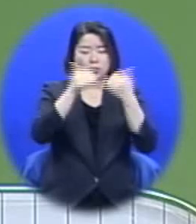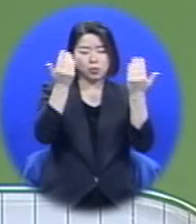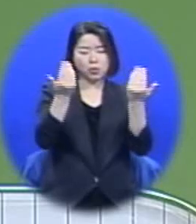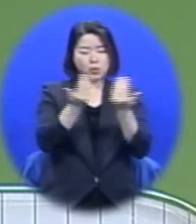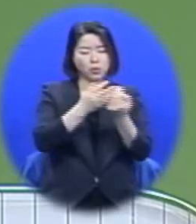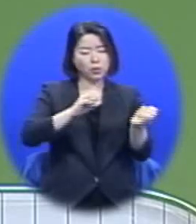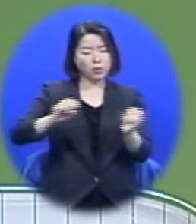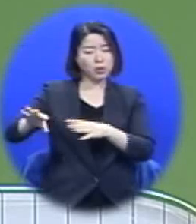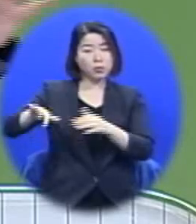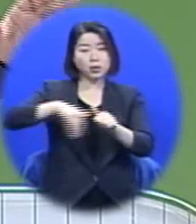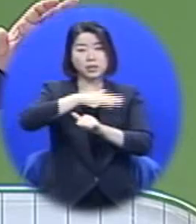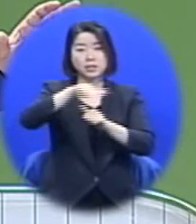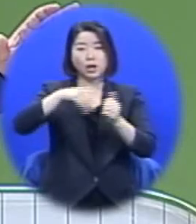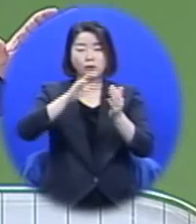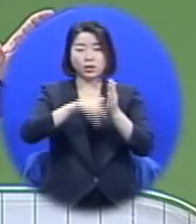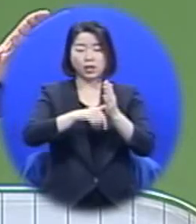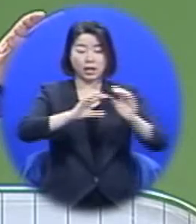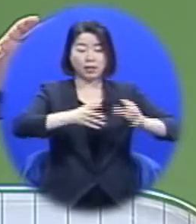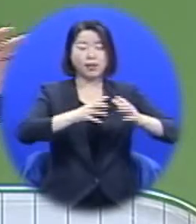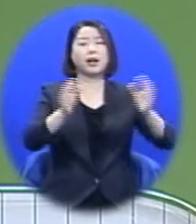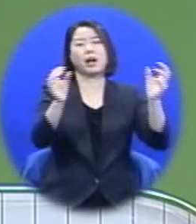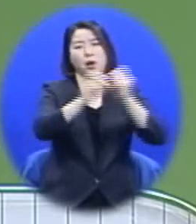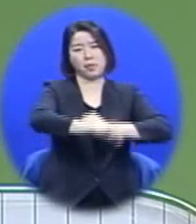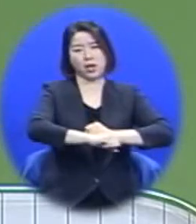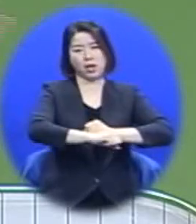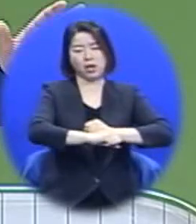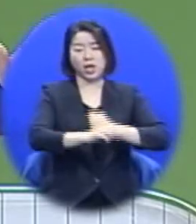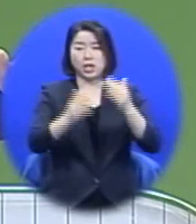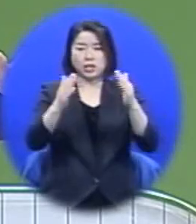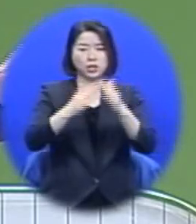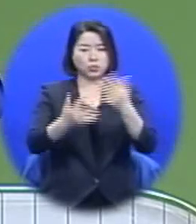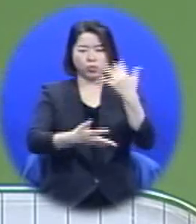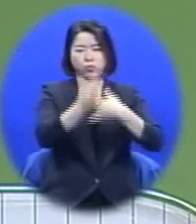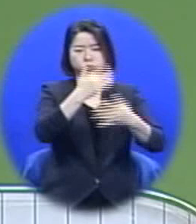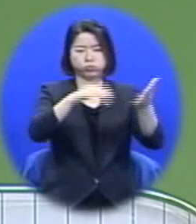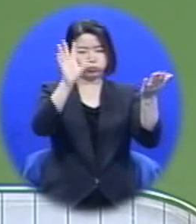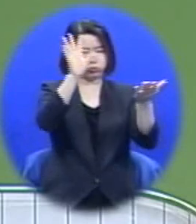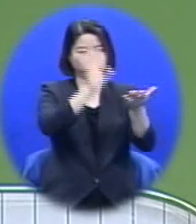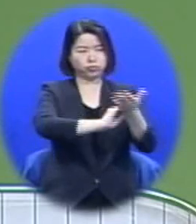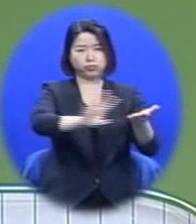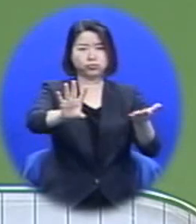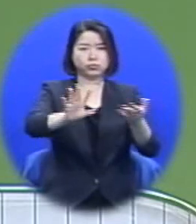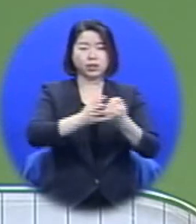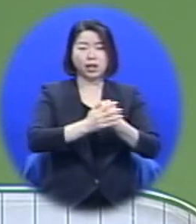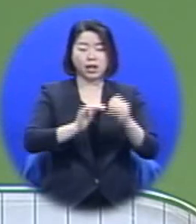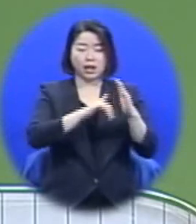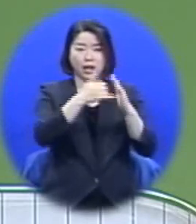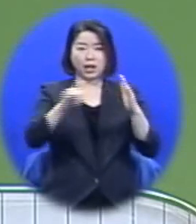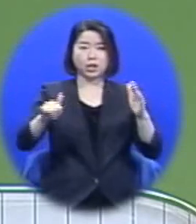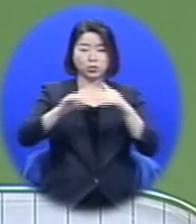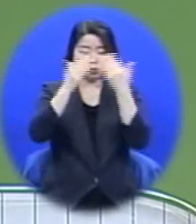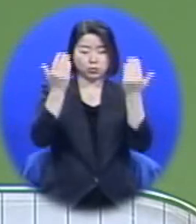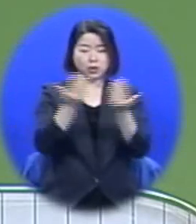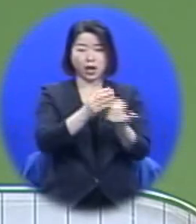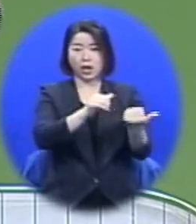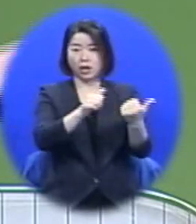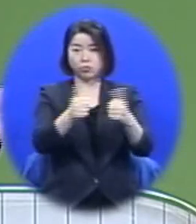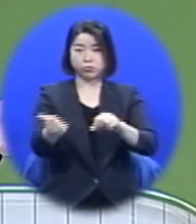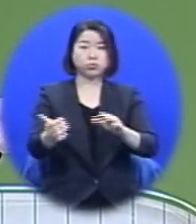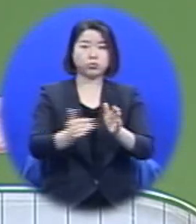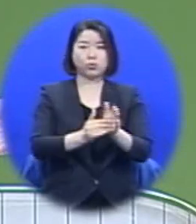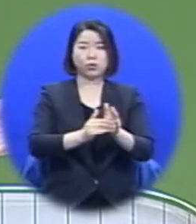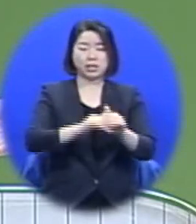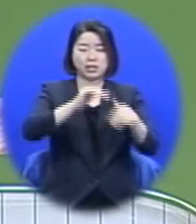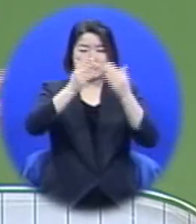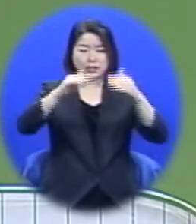상황에서 나라가 망했습니다 집도 다 불타고 가족들도 나 죽고 성적이 다